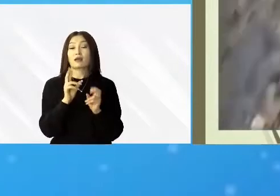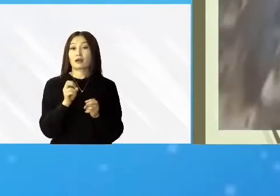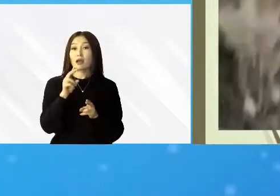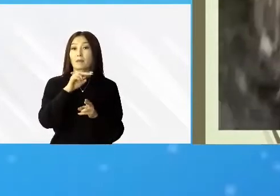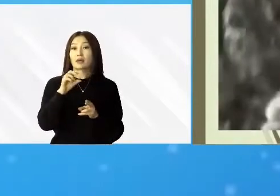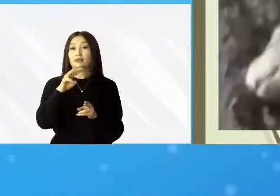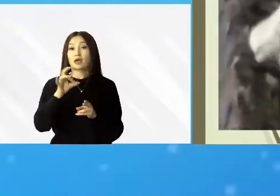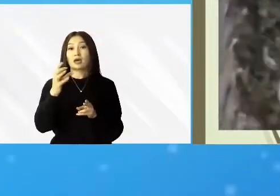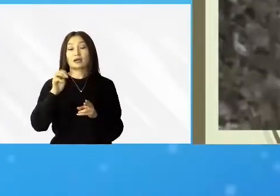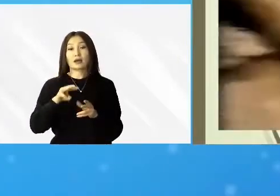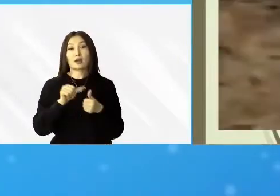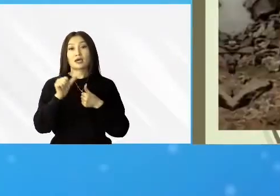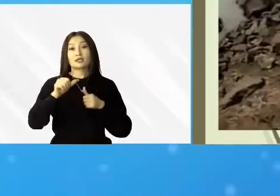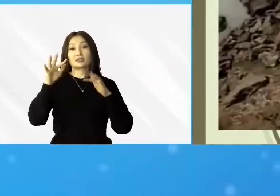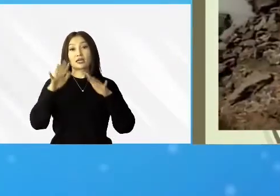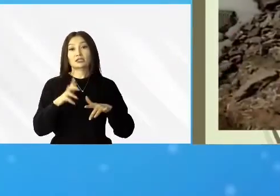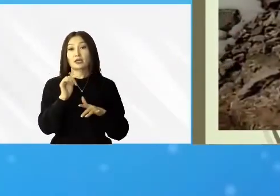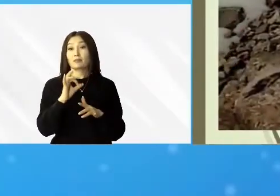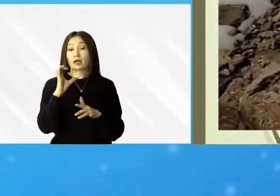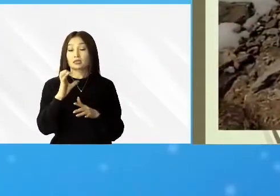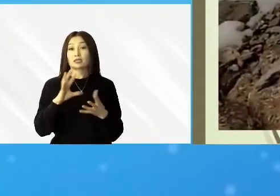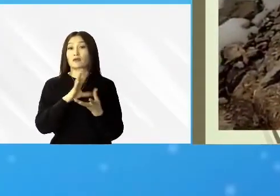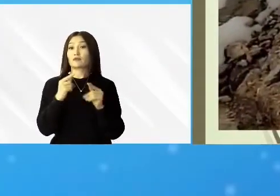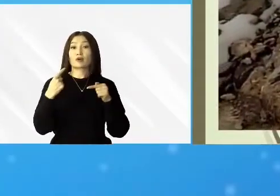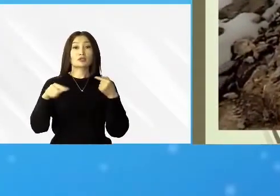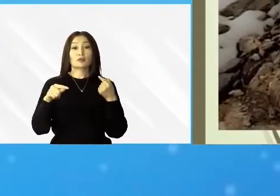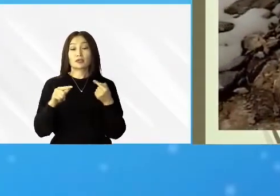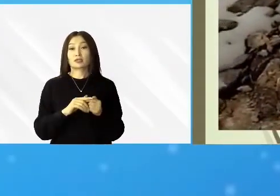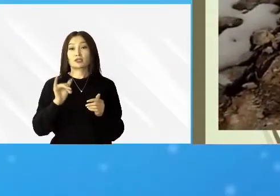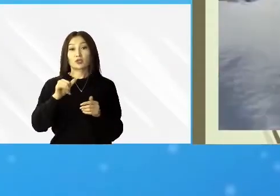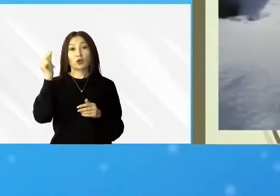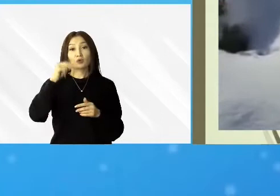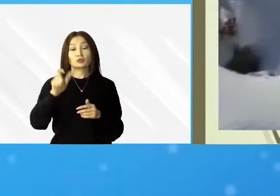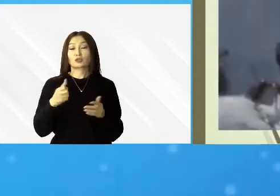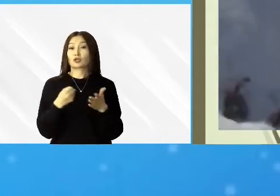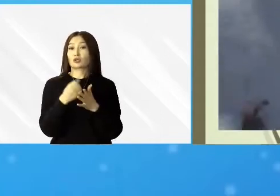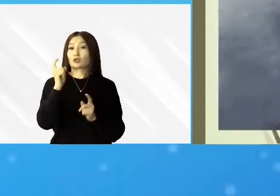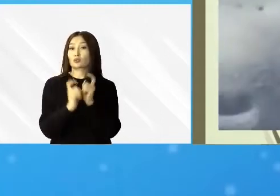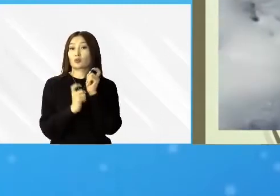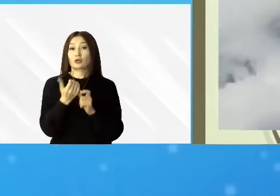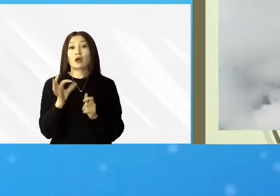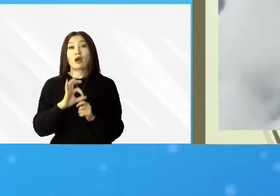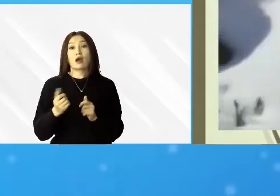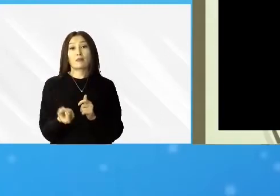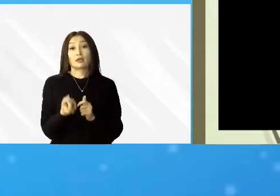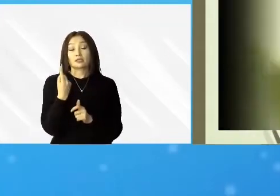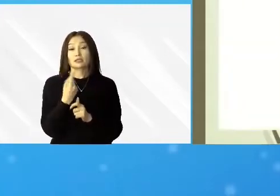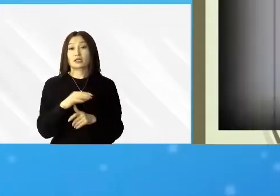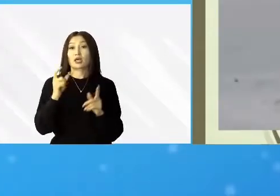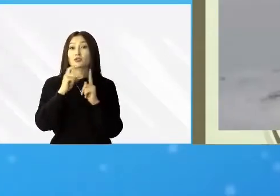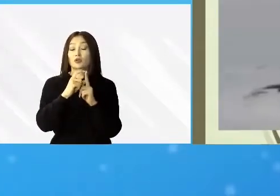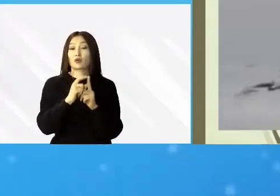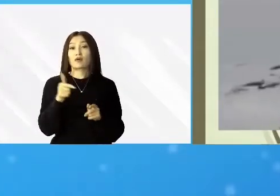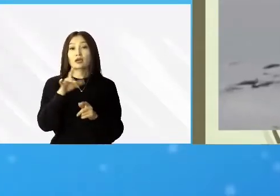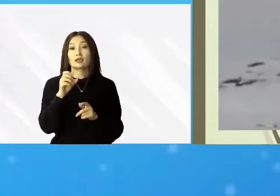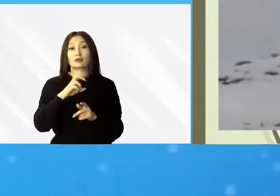так и к отдельному роду снежные барсы. В силу особенностей хищника, ученые до сих пор спорят о его происхождении. Слово